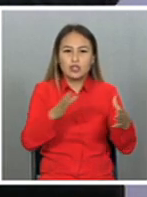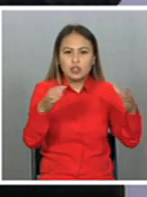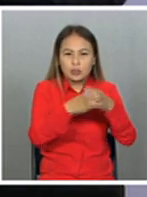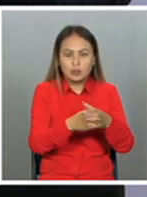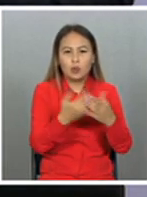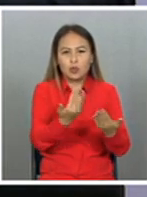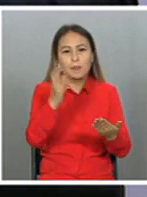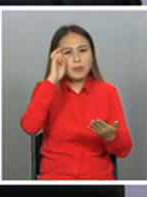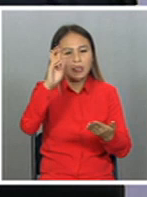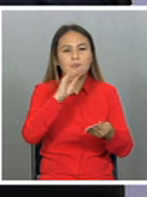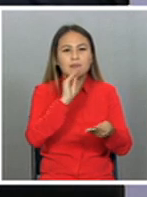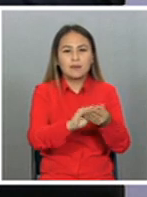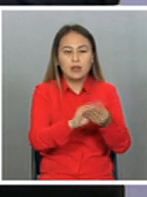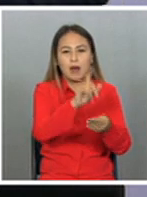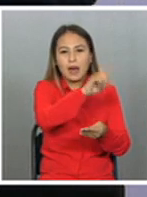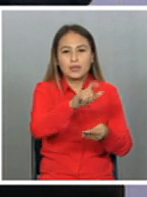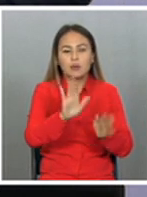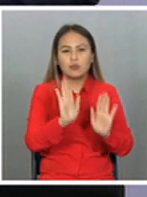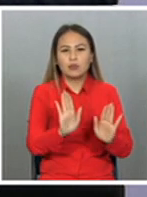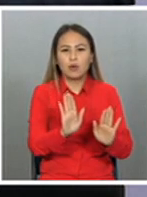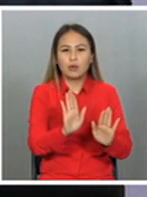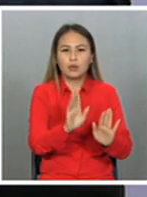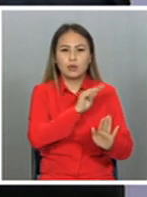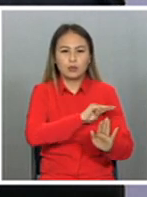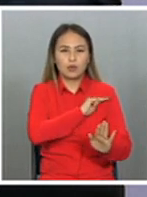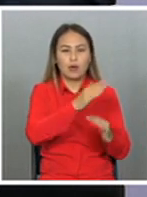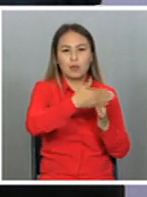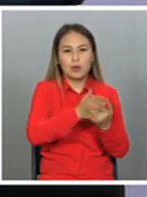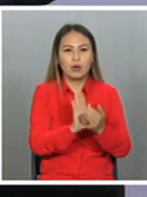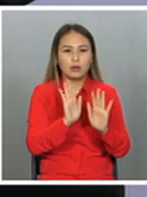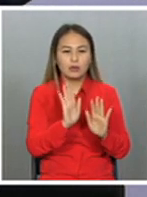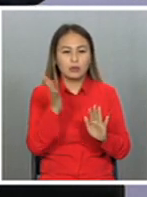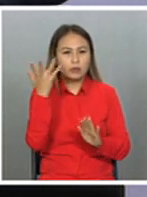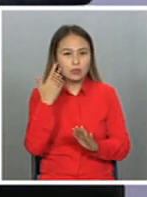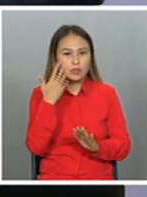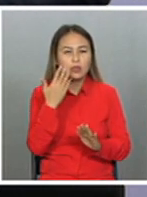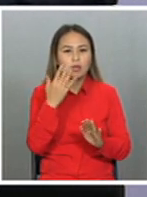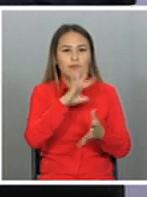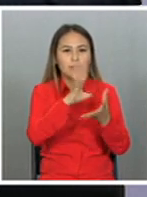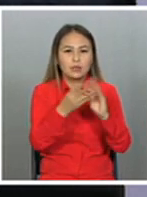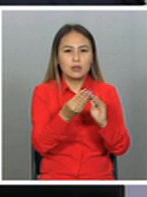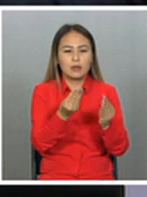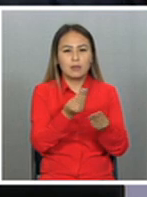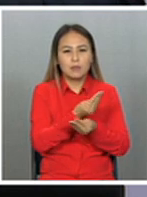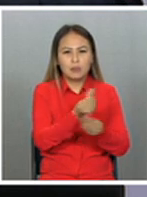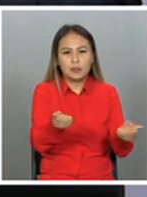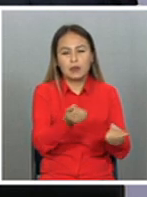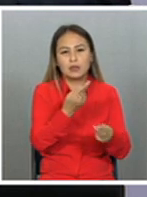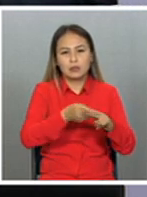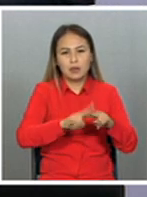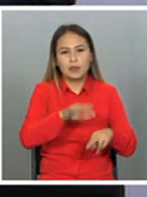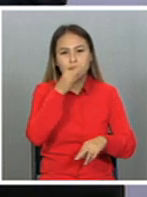сол мемлекетте тұратын азаматтарға жаңағы бөлгін кездегі шығатын көрсеткішті